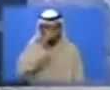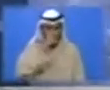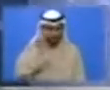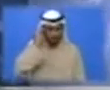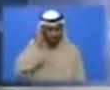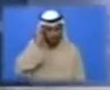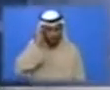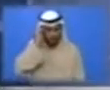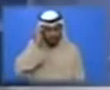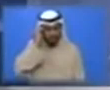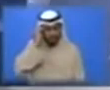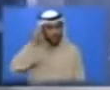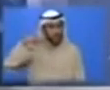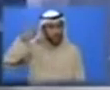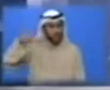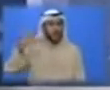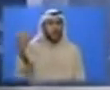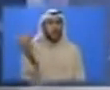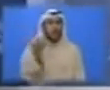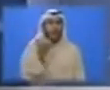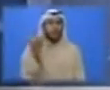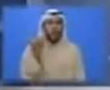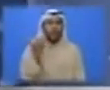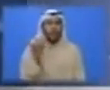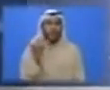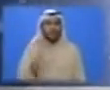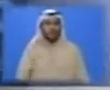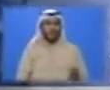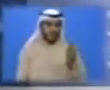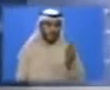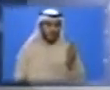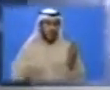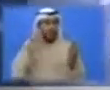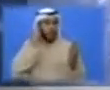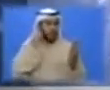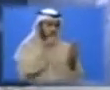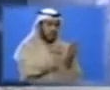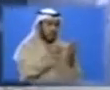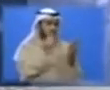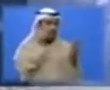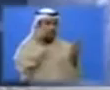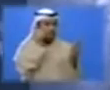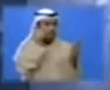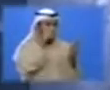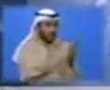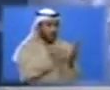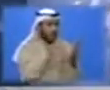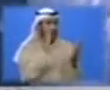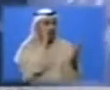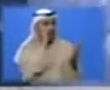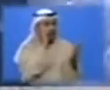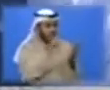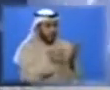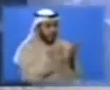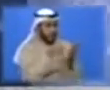استعمال التكنولوجيا أو مواكبة العصر شيء مفيد للبشرية جمعاء، ولكن احنا قاعدين نلاحظ كإدارة